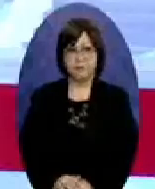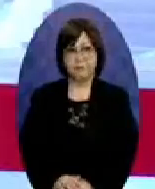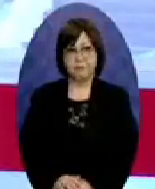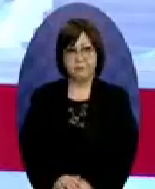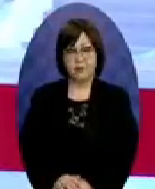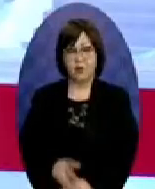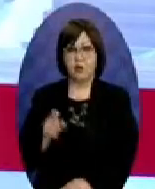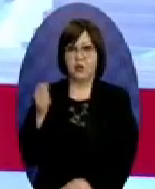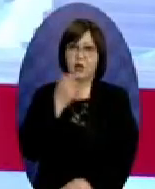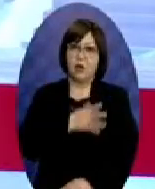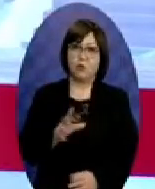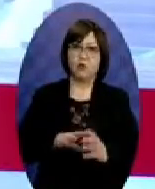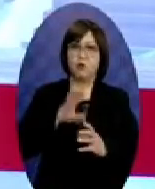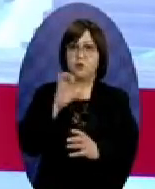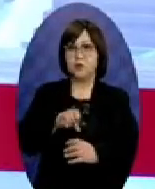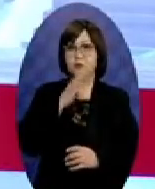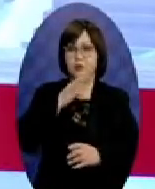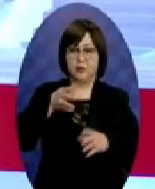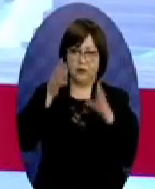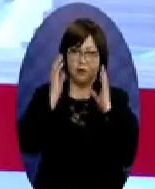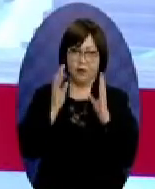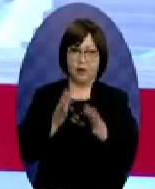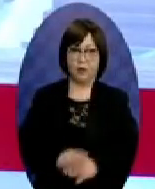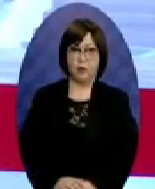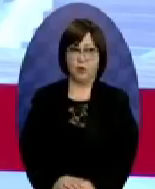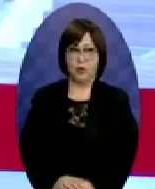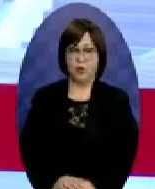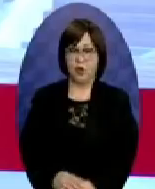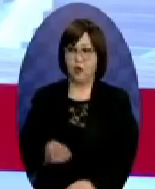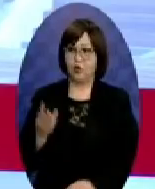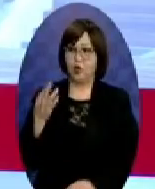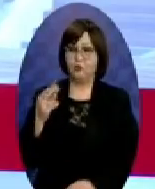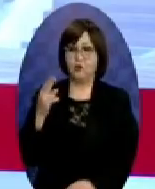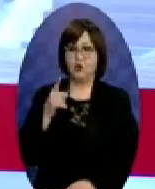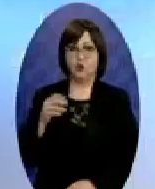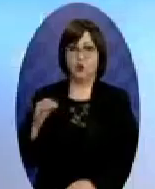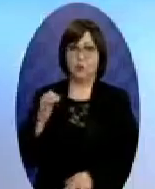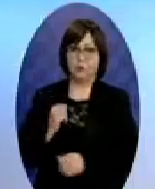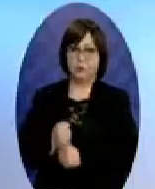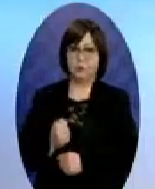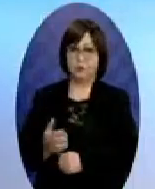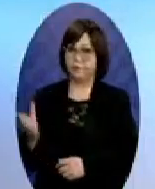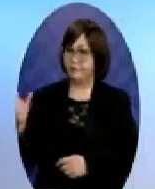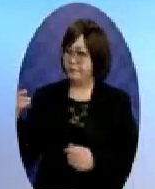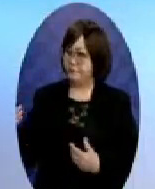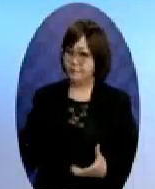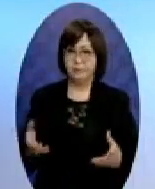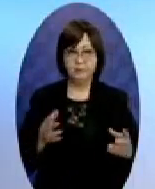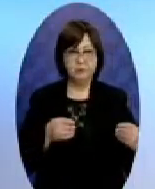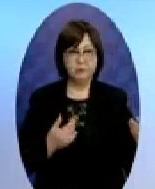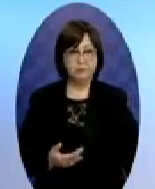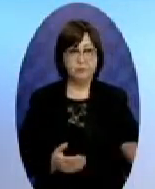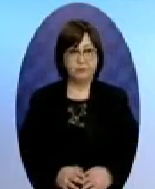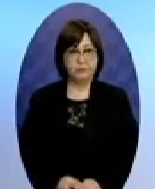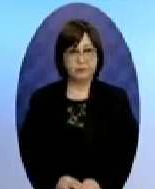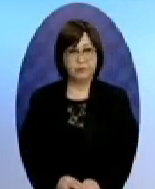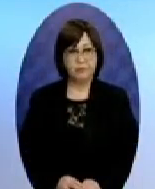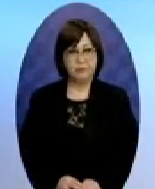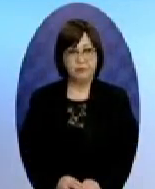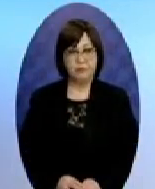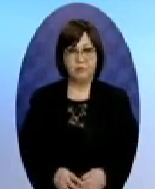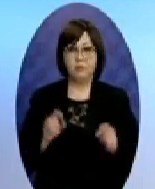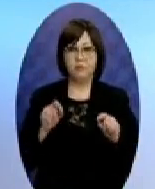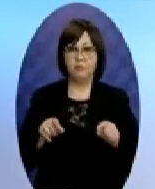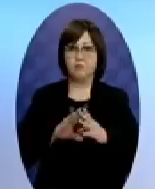Ирэх үзвчтэй одоо дэлхийд эхэн дөрөн жигүүлийн бодлыг хүлээ авцгаая. За студид тоомч цогтой ажиллаж байна. Оройн дөргий. Оройн дөргий. За